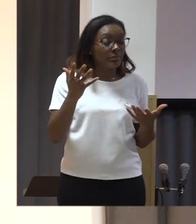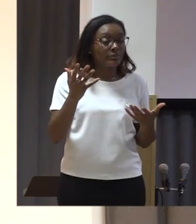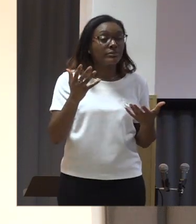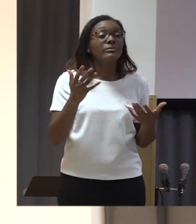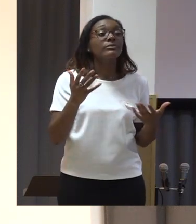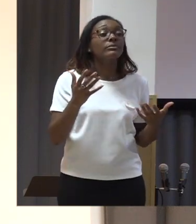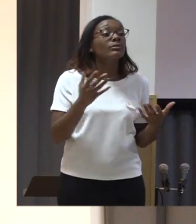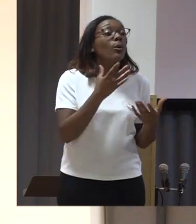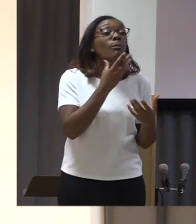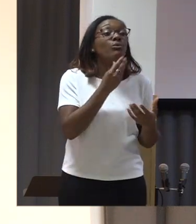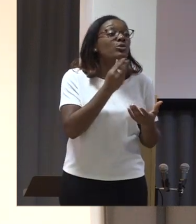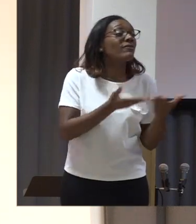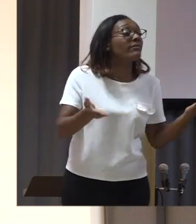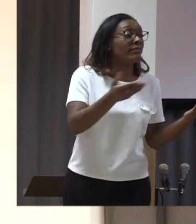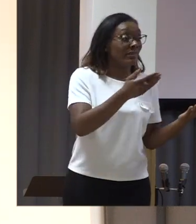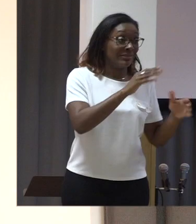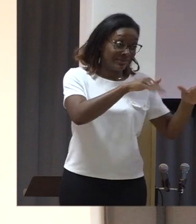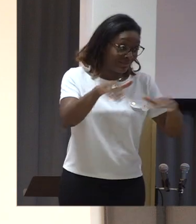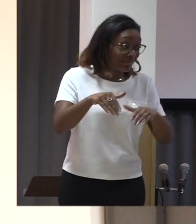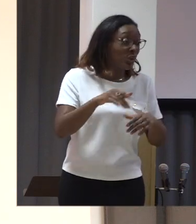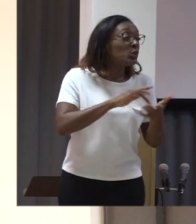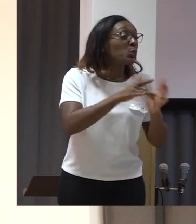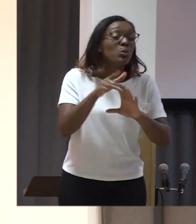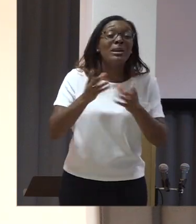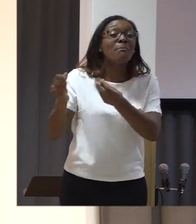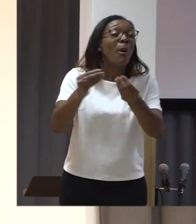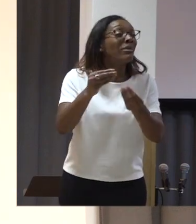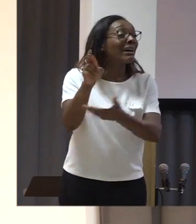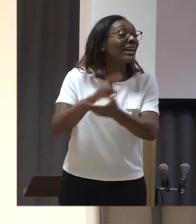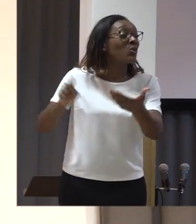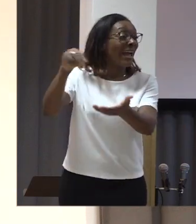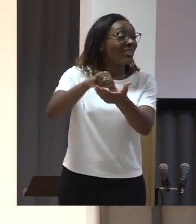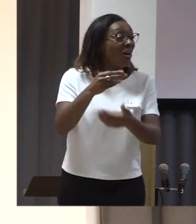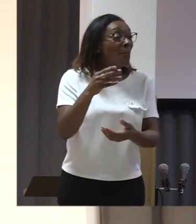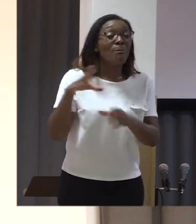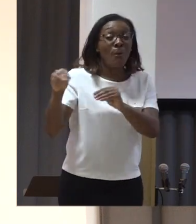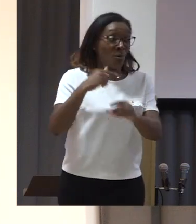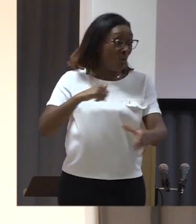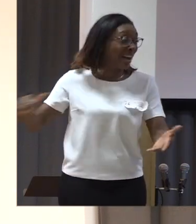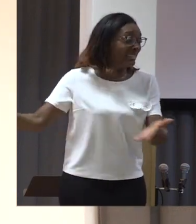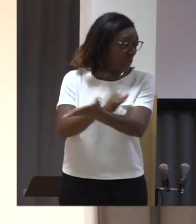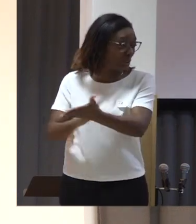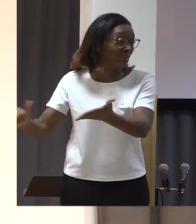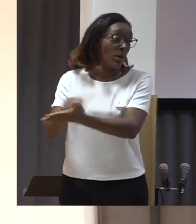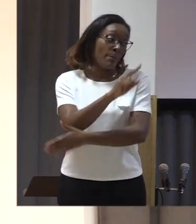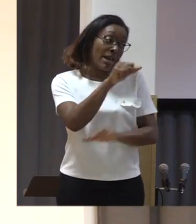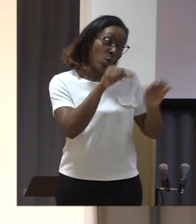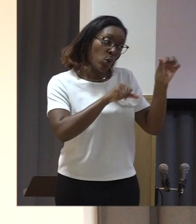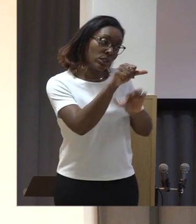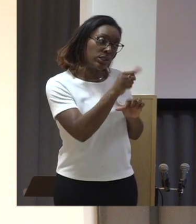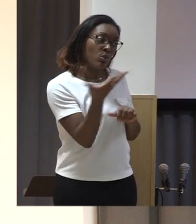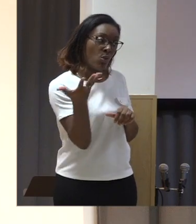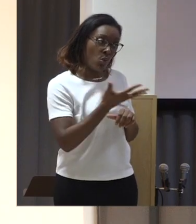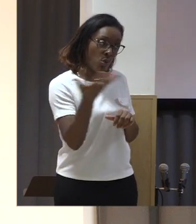j'exterminerai tous les peuples de la région de Canaan, mais à une seule condition. La condition, c'était